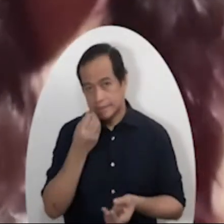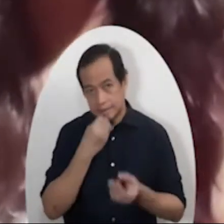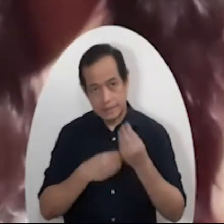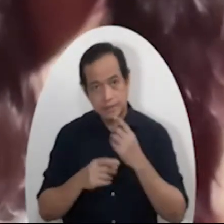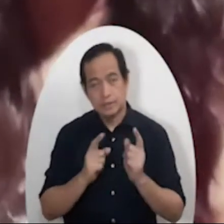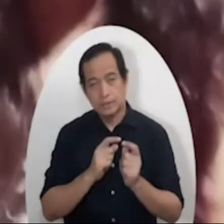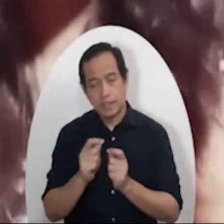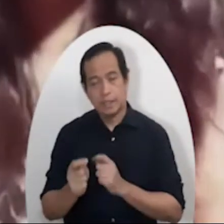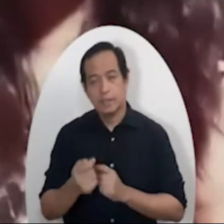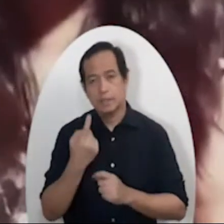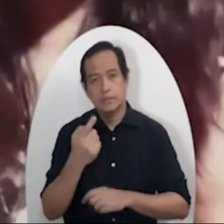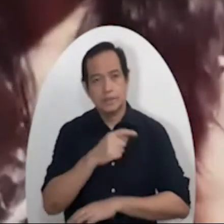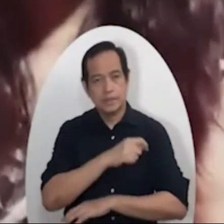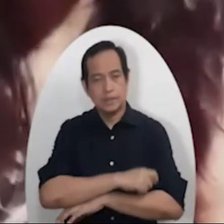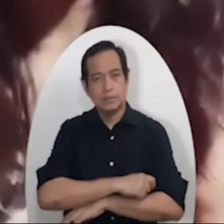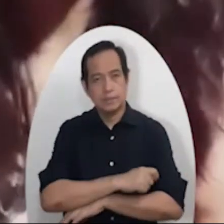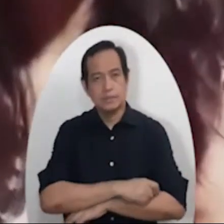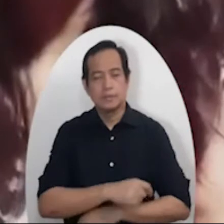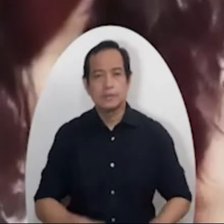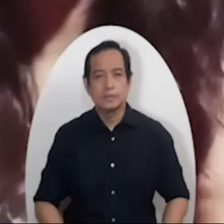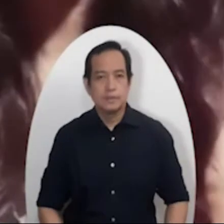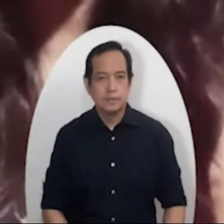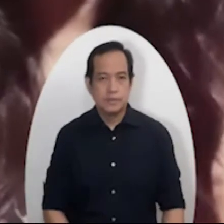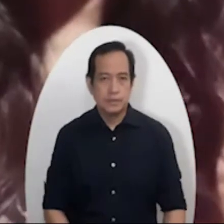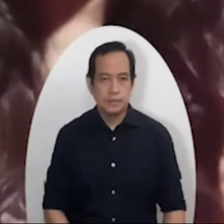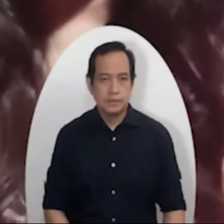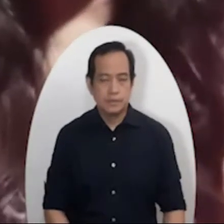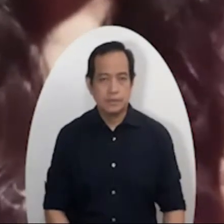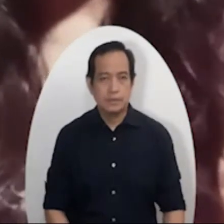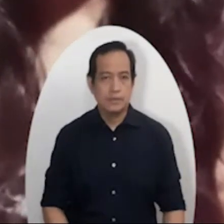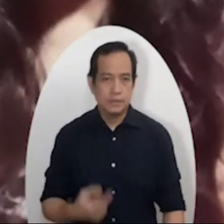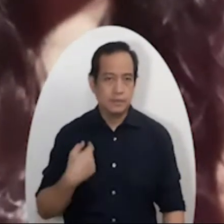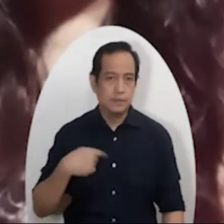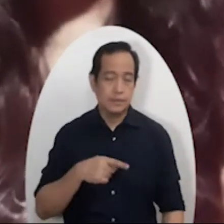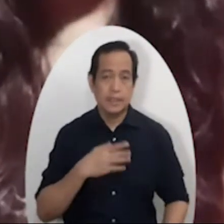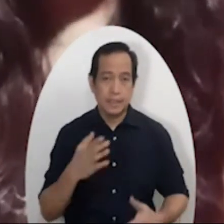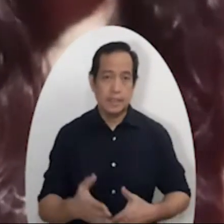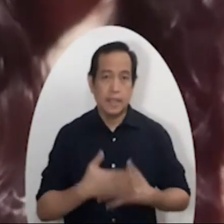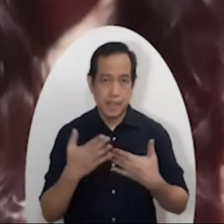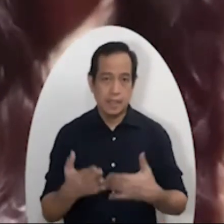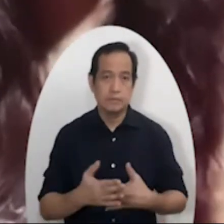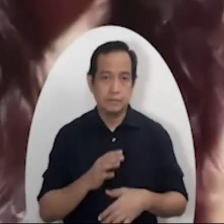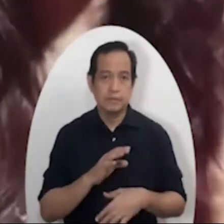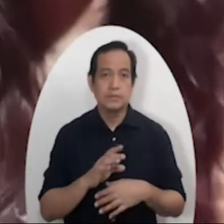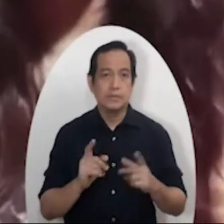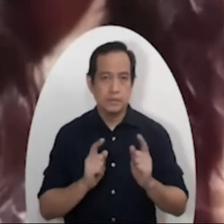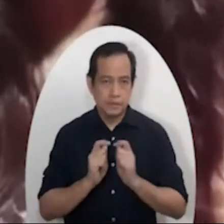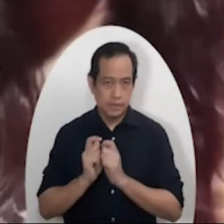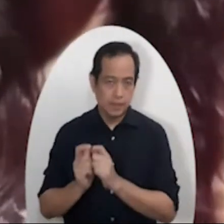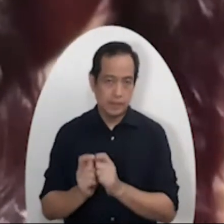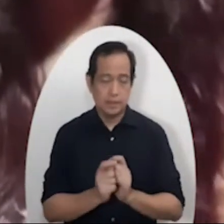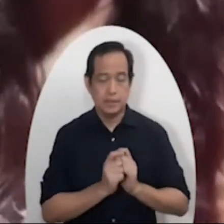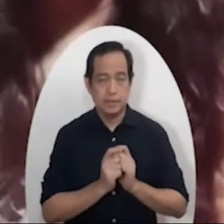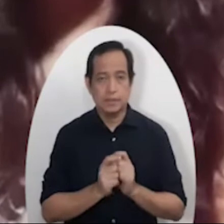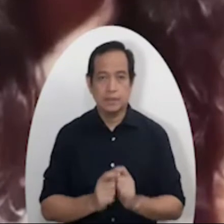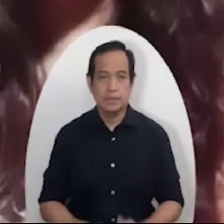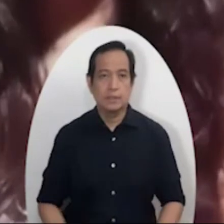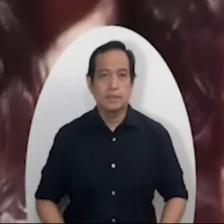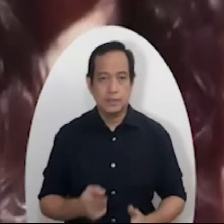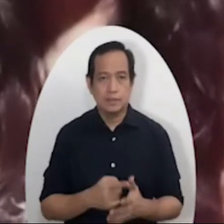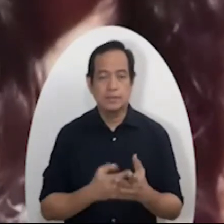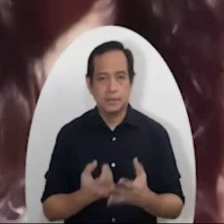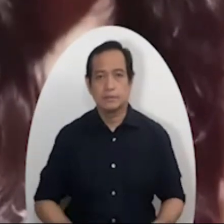may diferensya dito, ay halatang halata. Sa kakayahan ng medisina at teknolohiya ngayon, hindi man maibalik ang paningin